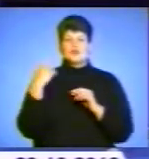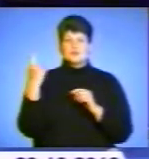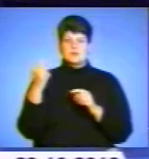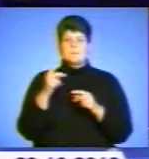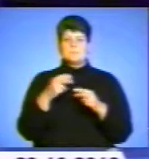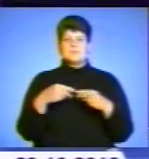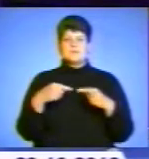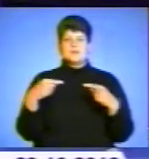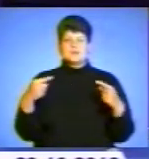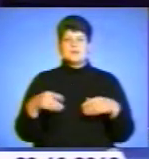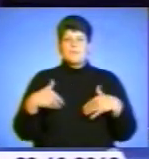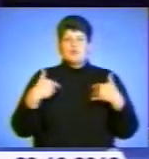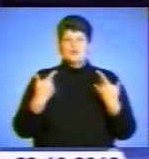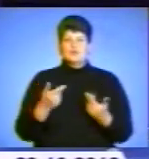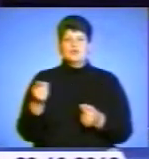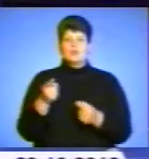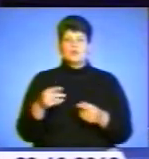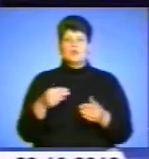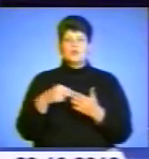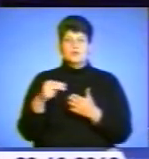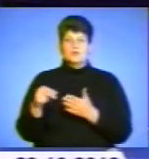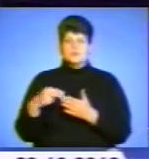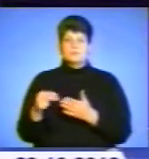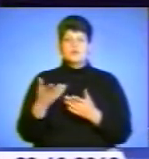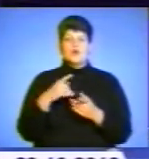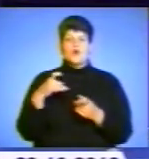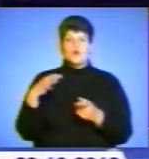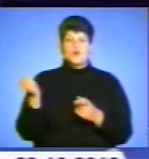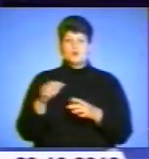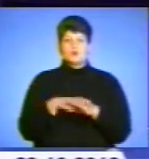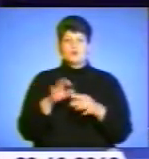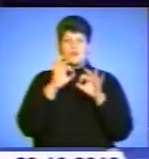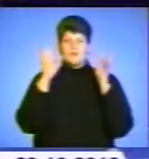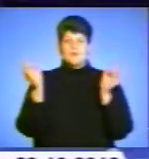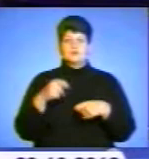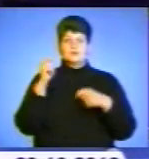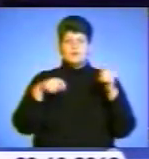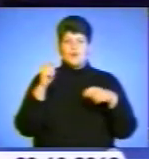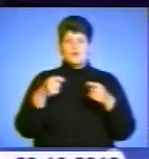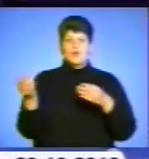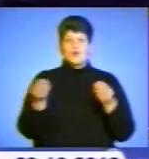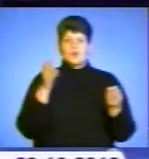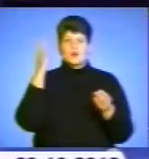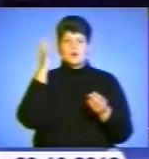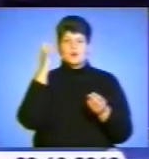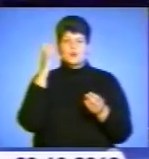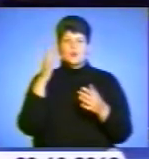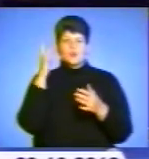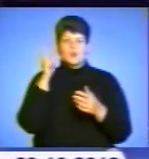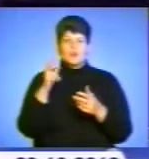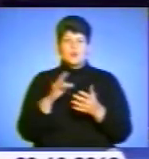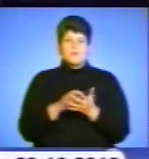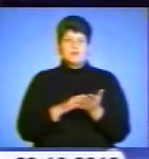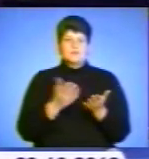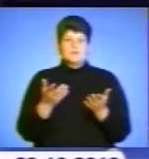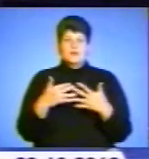запропонують тернополянам придбати городону, садовану, м'ясо, ковбасні вироби та молокопродукти, борошно, крупи, мед та іншу продукцію.